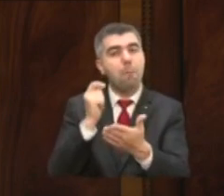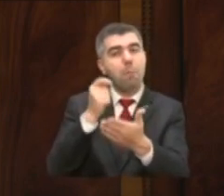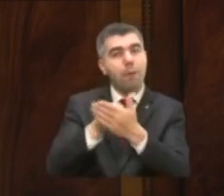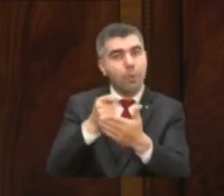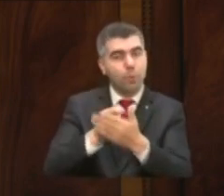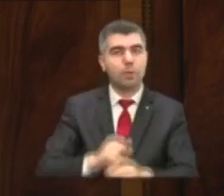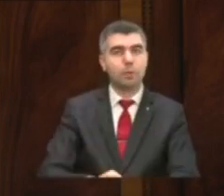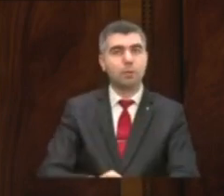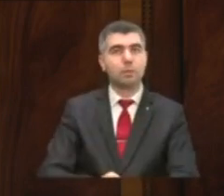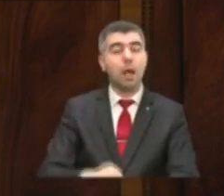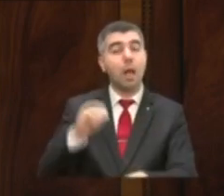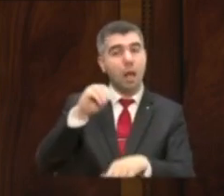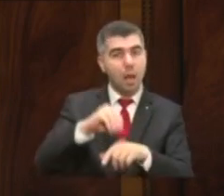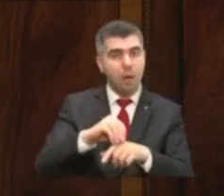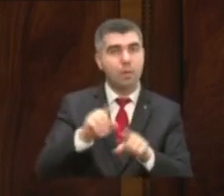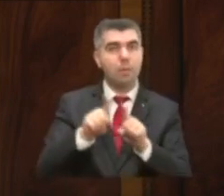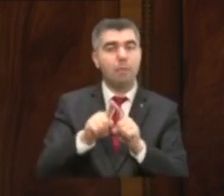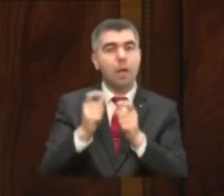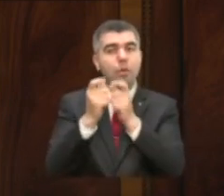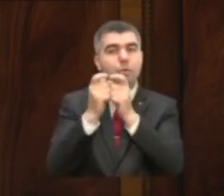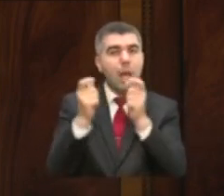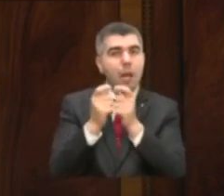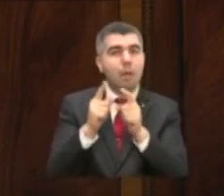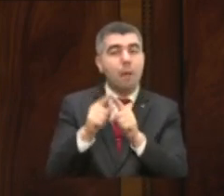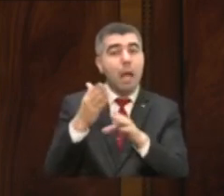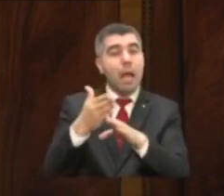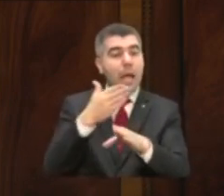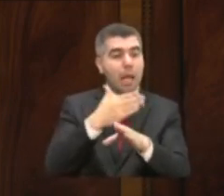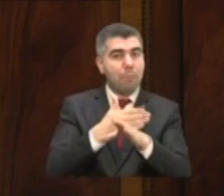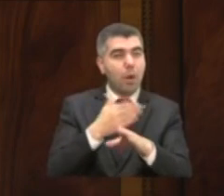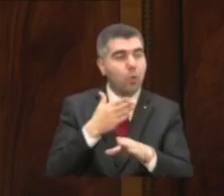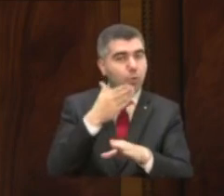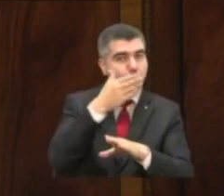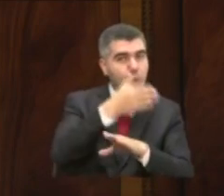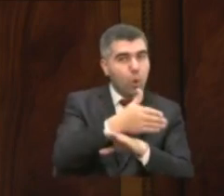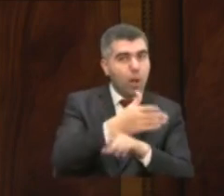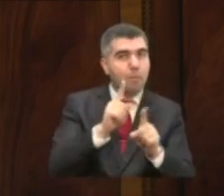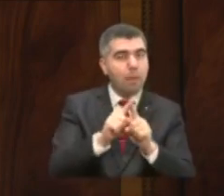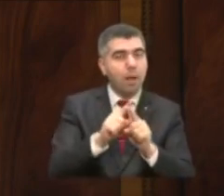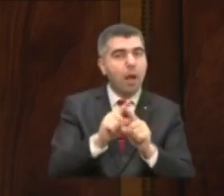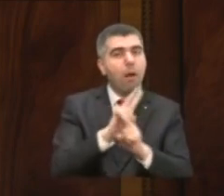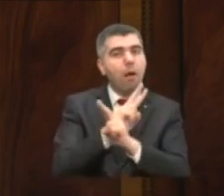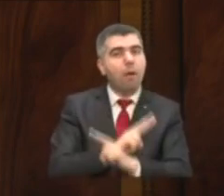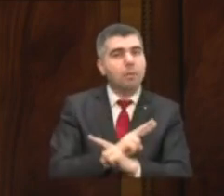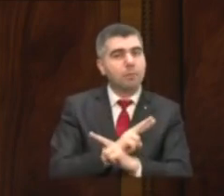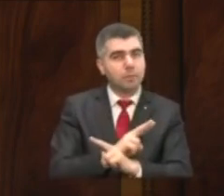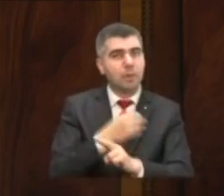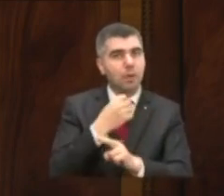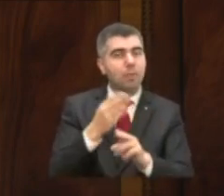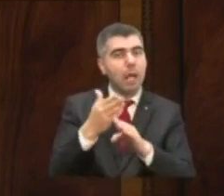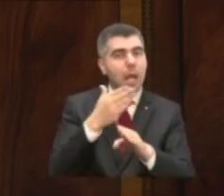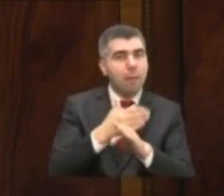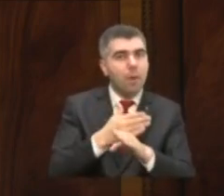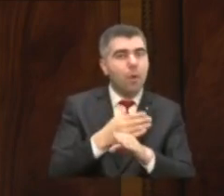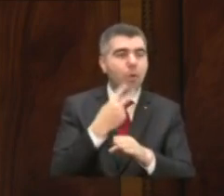حنا نشوفوا القطاع الخاص هذا الاسبوع، لان قبل الدخول الجديد عند التلاميذ في عطله، قبل الدخول غادي يكون عندنا